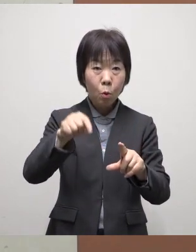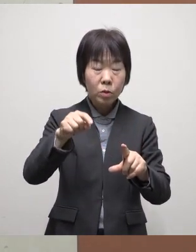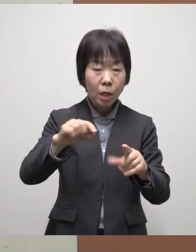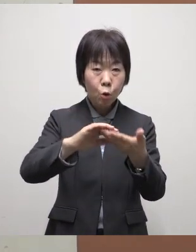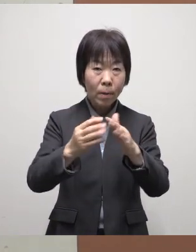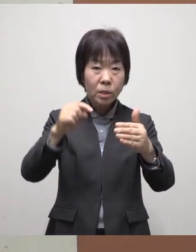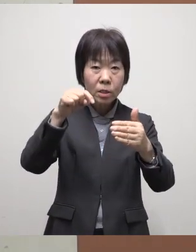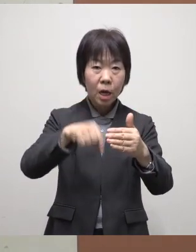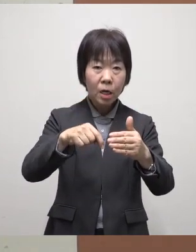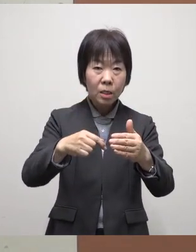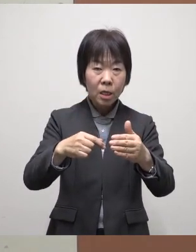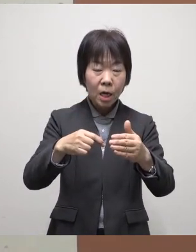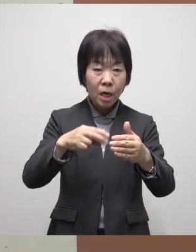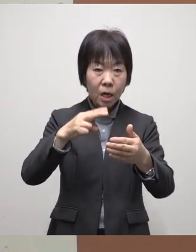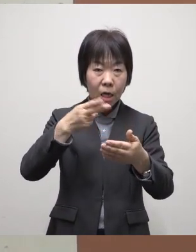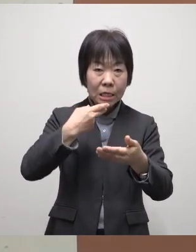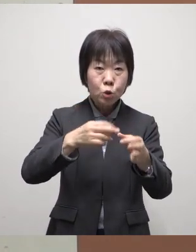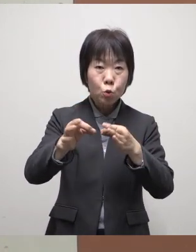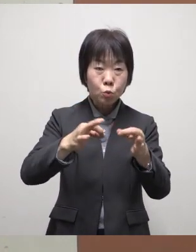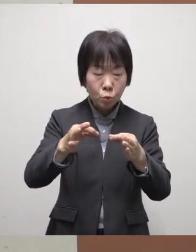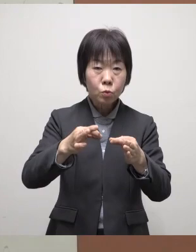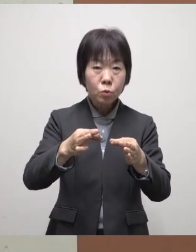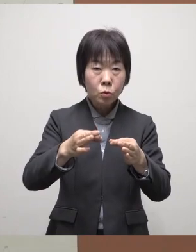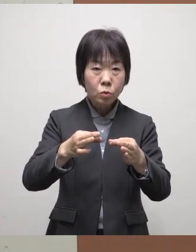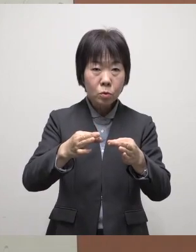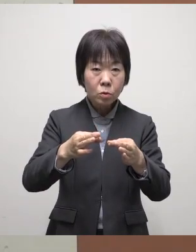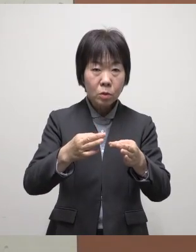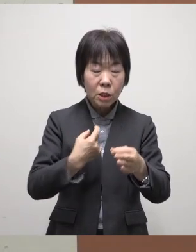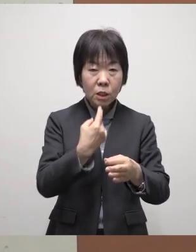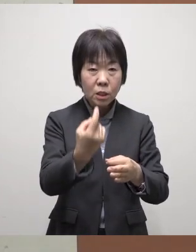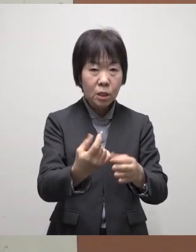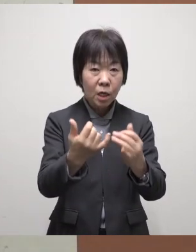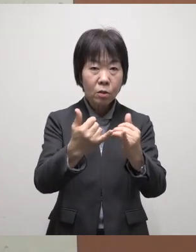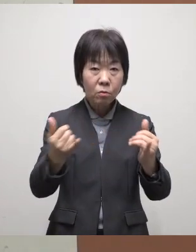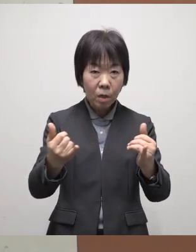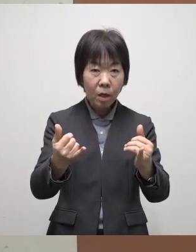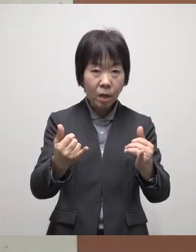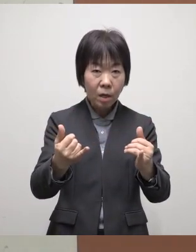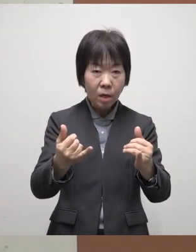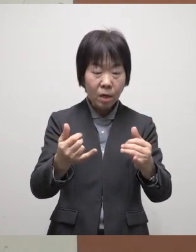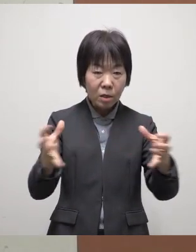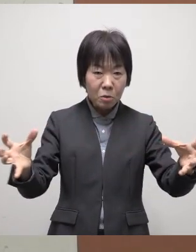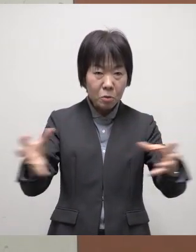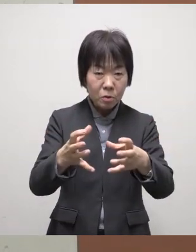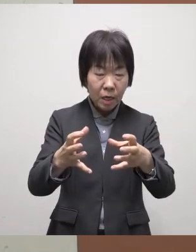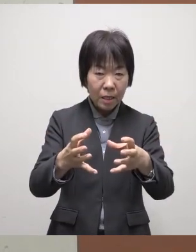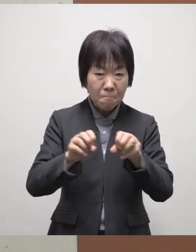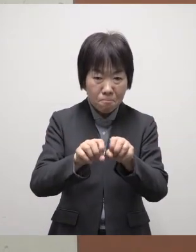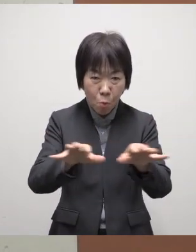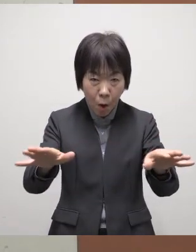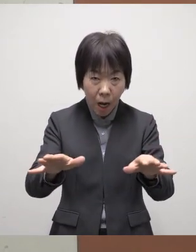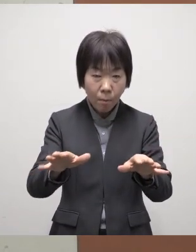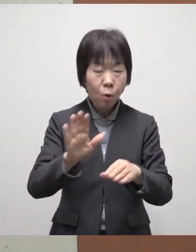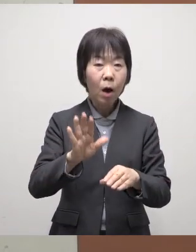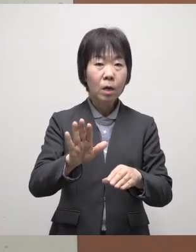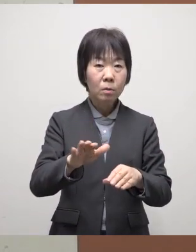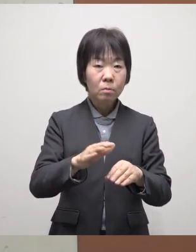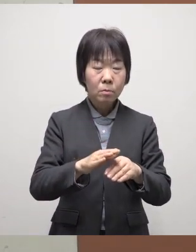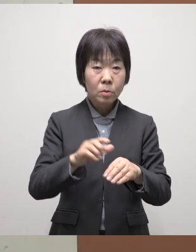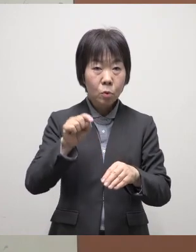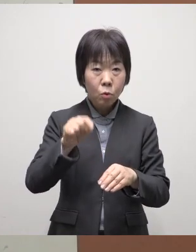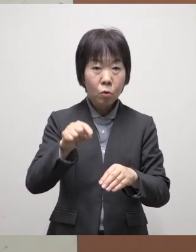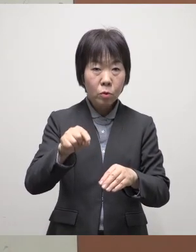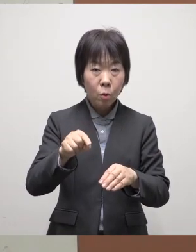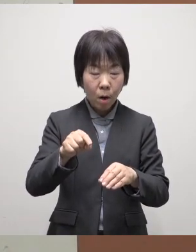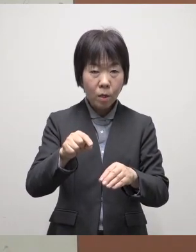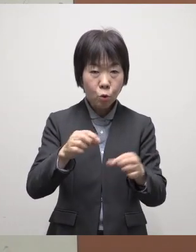街中で飲食店にあの立ち寄った方でまあいわゆるクラスター的に発生しているというのがあのありますけれどもこの方